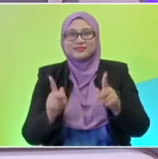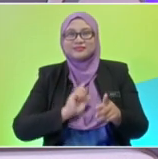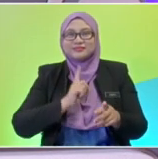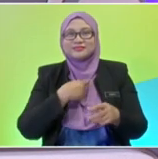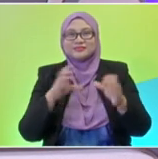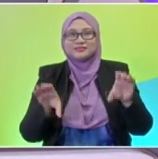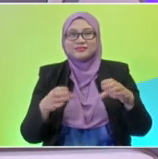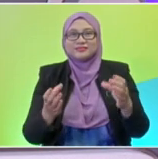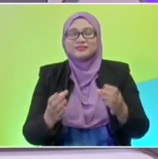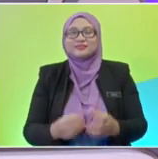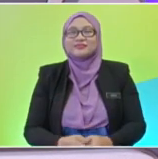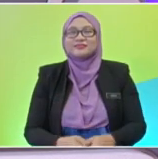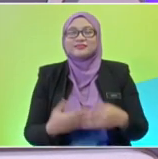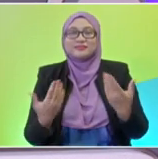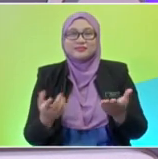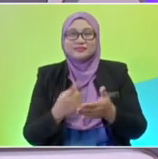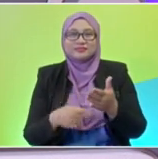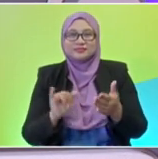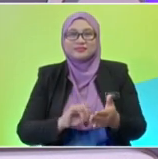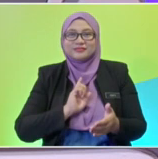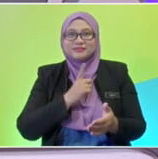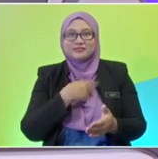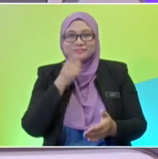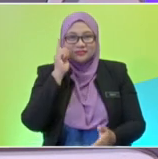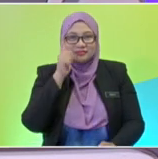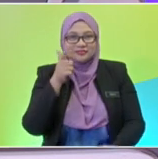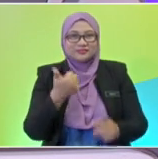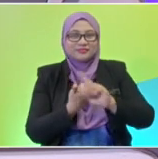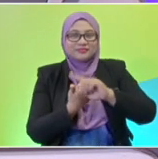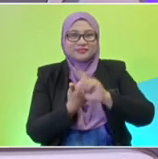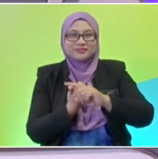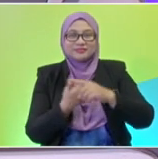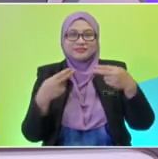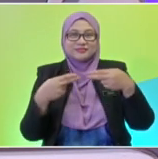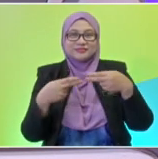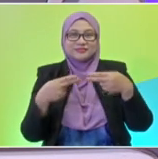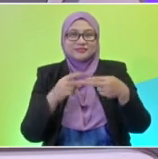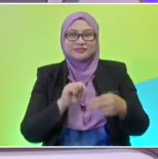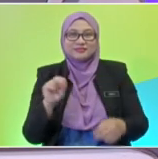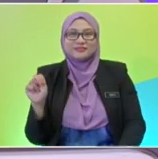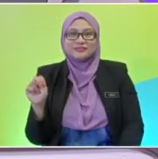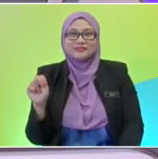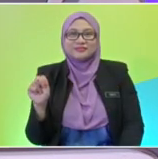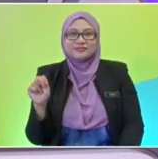Kebaikan dia itu yang kita akan lihat hari ini kebaikan yang pertama hubungan hubungan